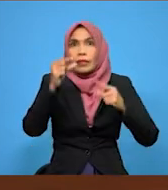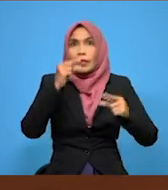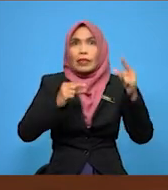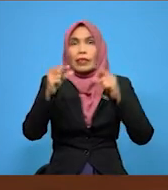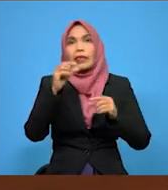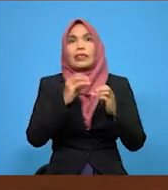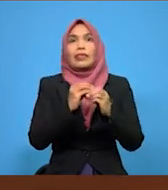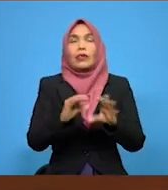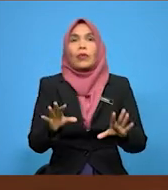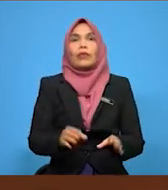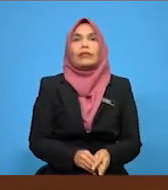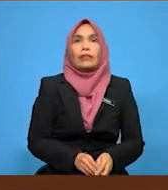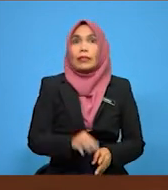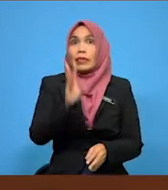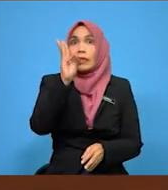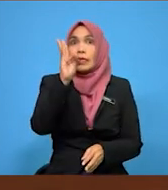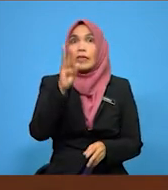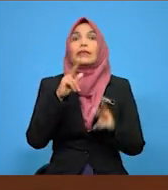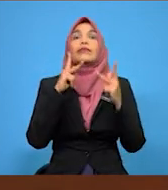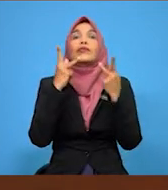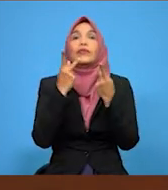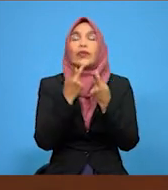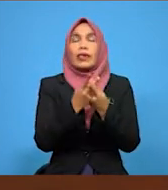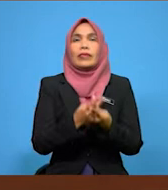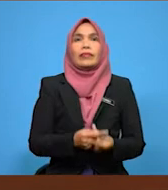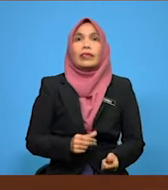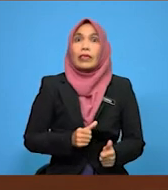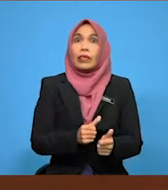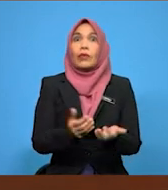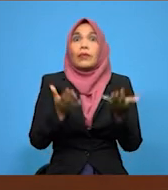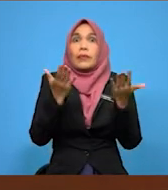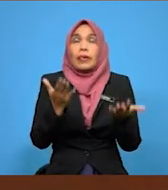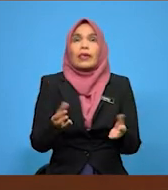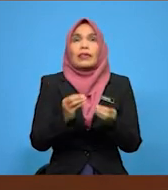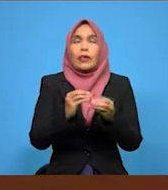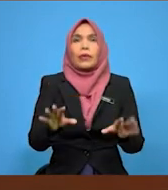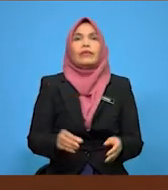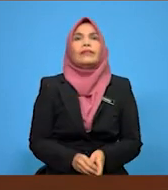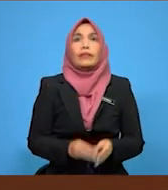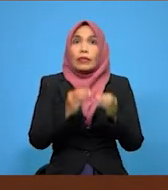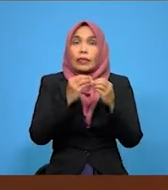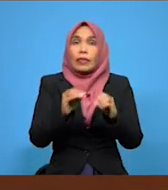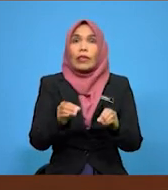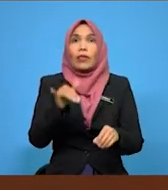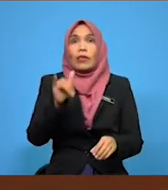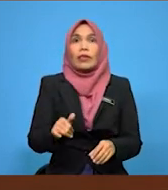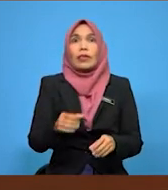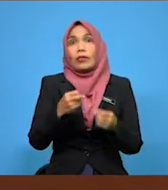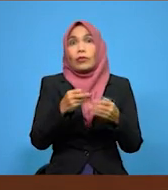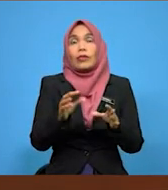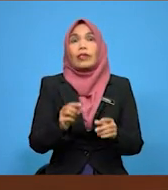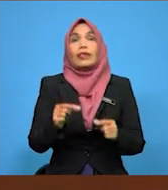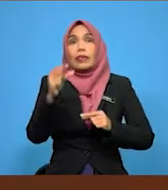dibahagikan kepada 6 kumpulan berdasarkan berat telur. Telur yang telah digradekan akan dilabel mengikut